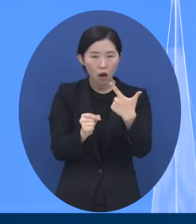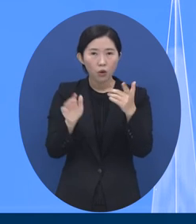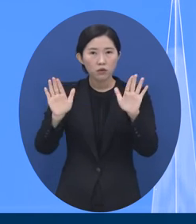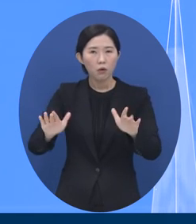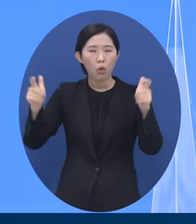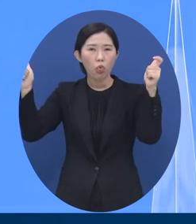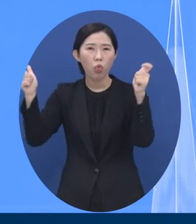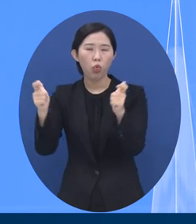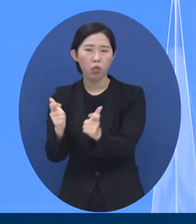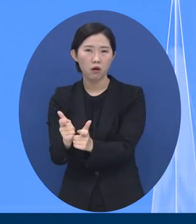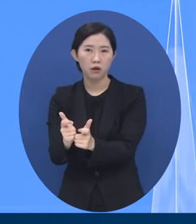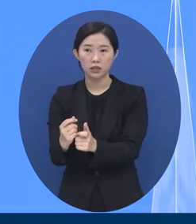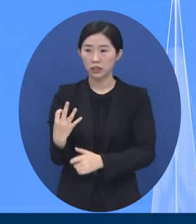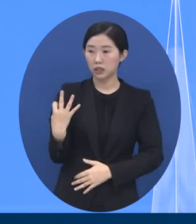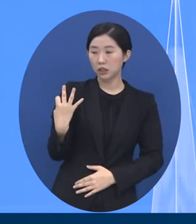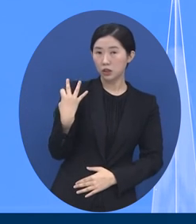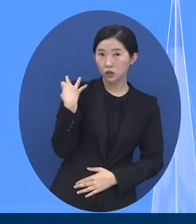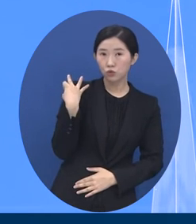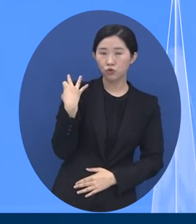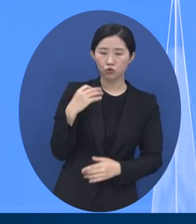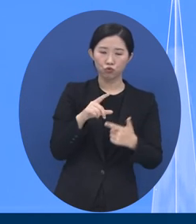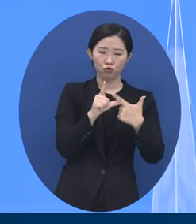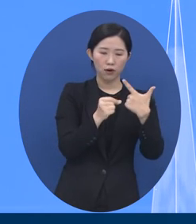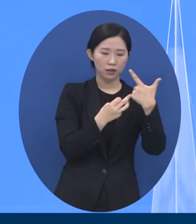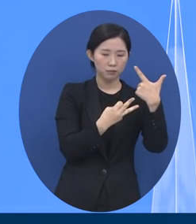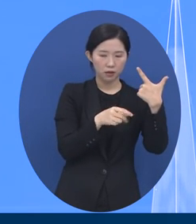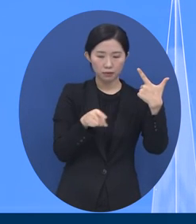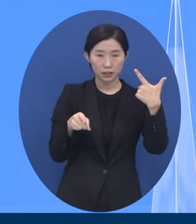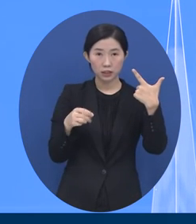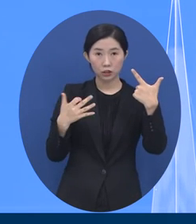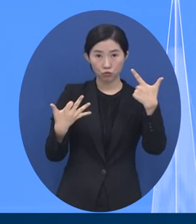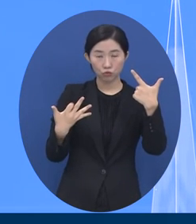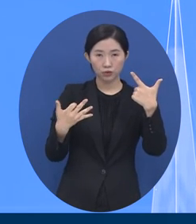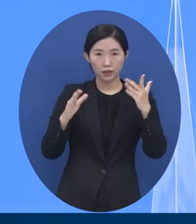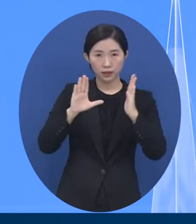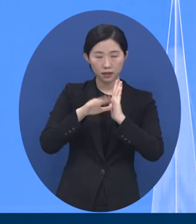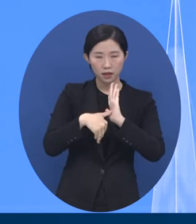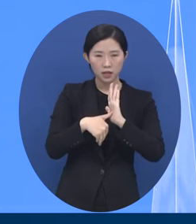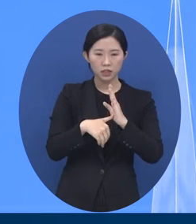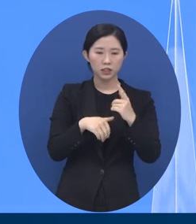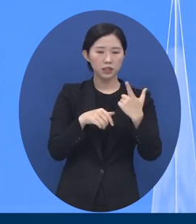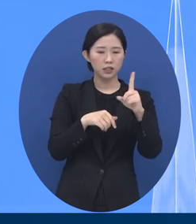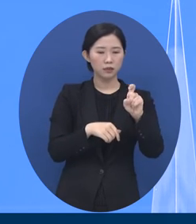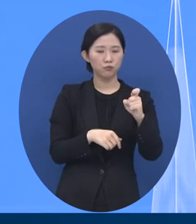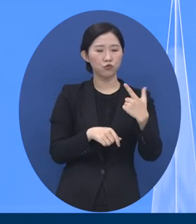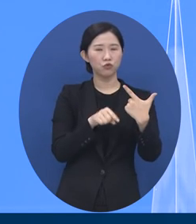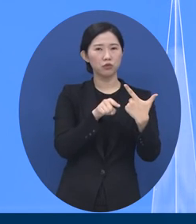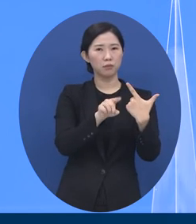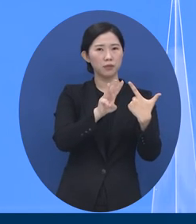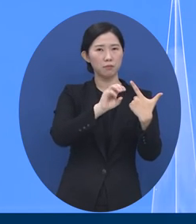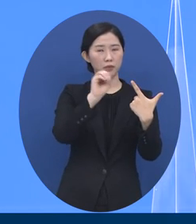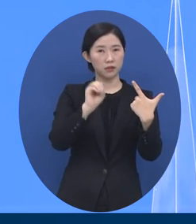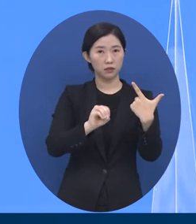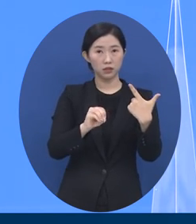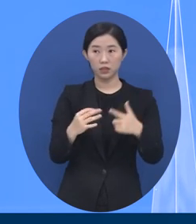시작하였습니다. 두주 전인 6월 13일에서 19일 사이 16.3%였고,